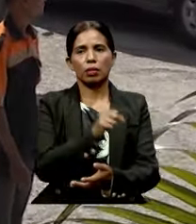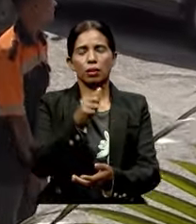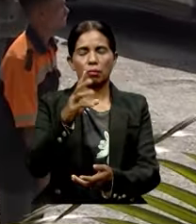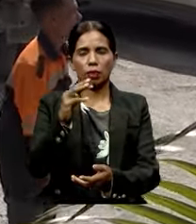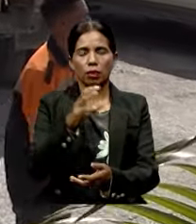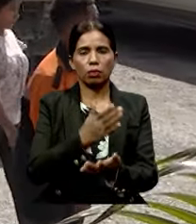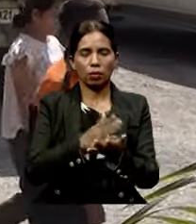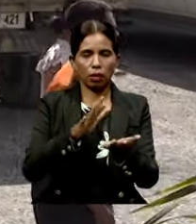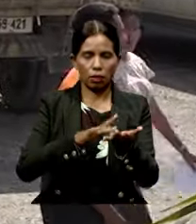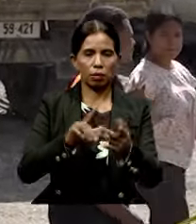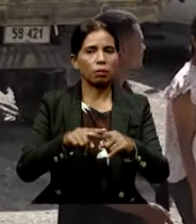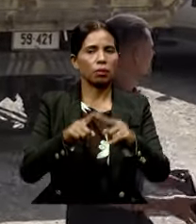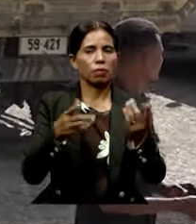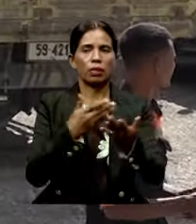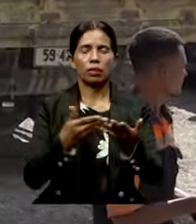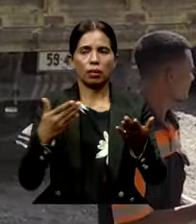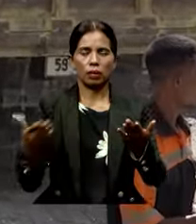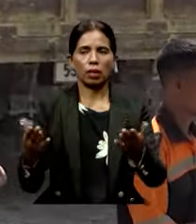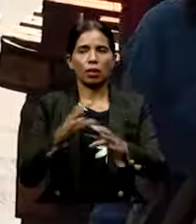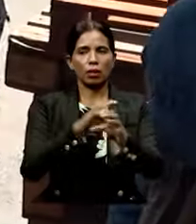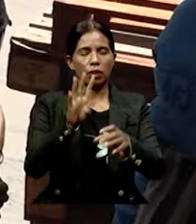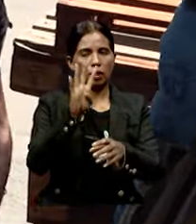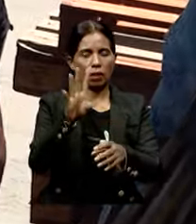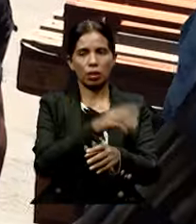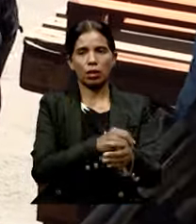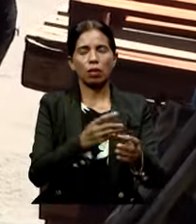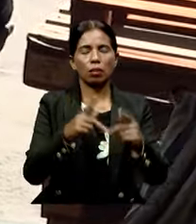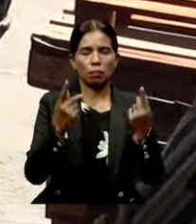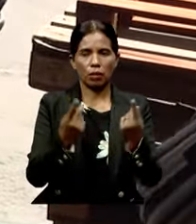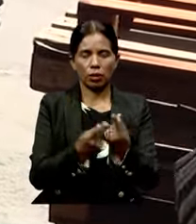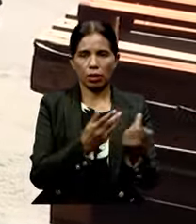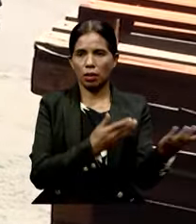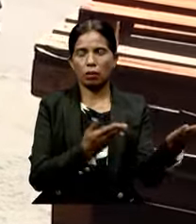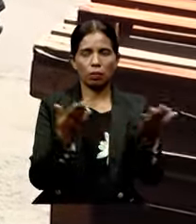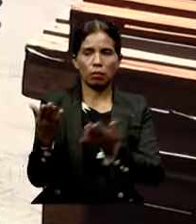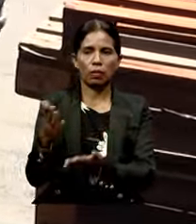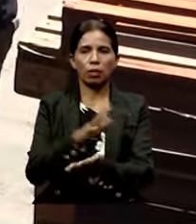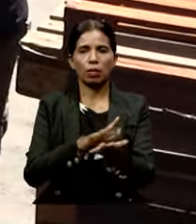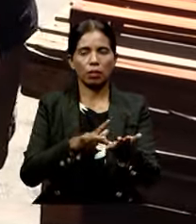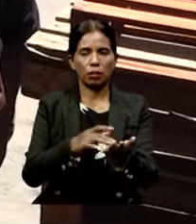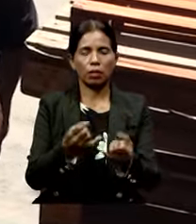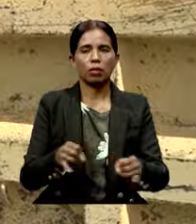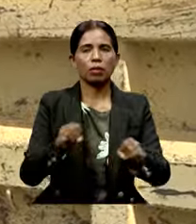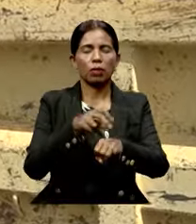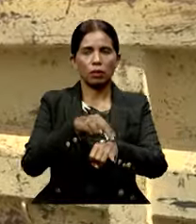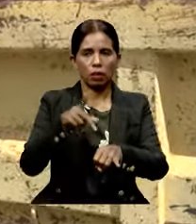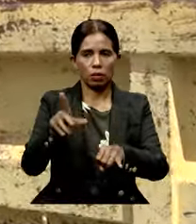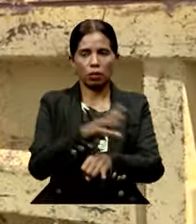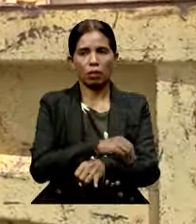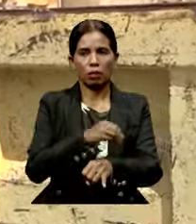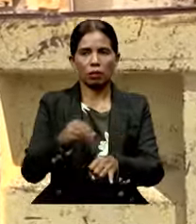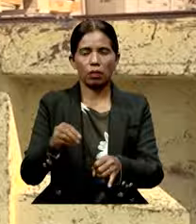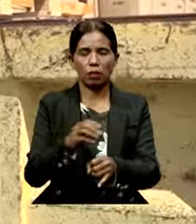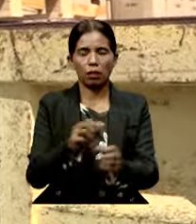Tohola e Moruk, mas bem san caminhoneta hat nebe antes ne Companhia Salimago hatama una barmazen Instituto Nacional Farmácia no Produto